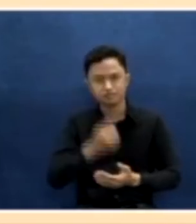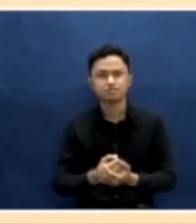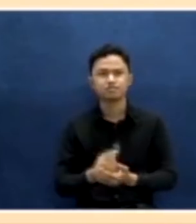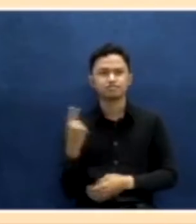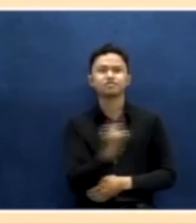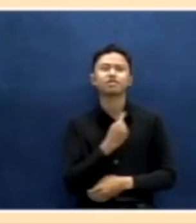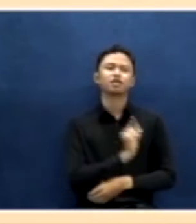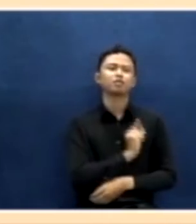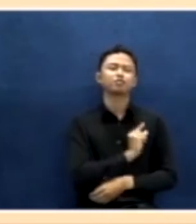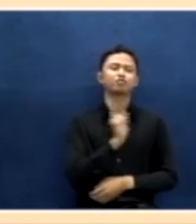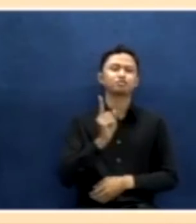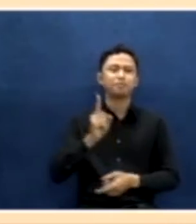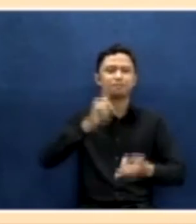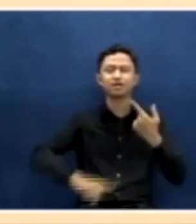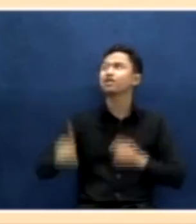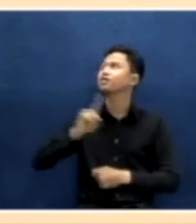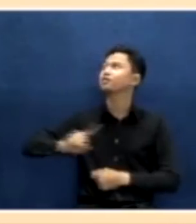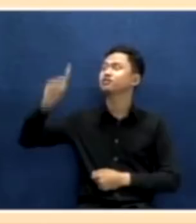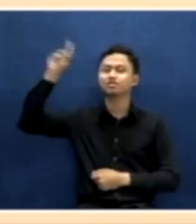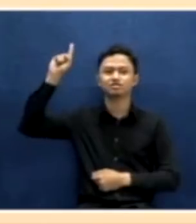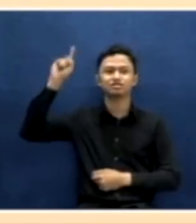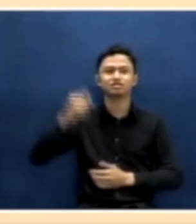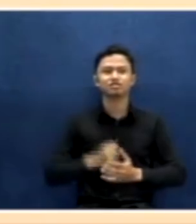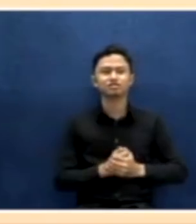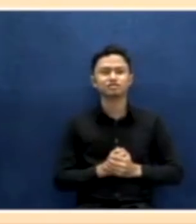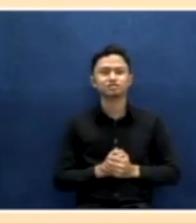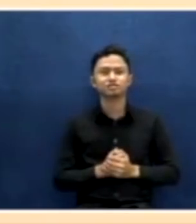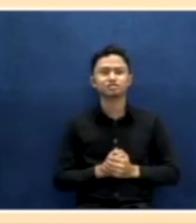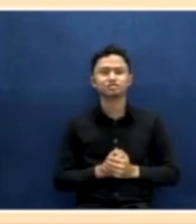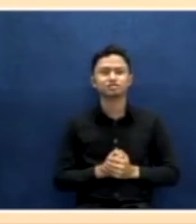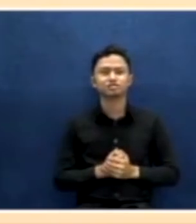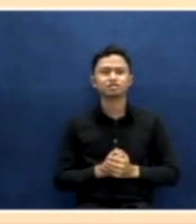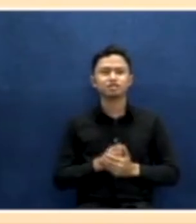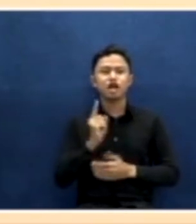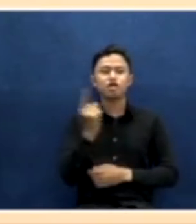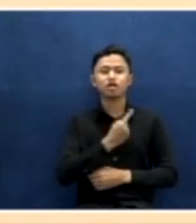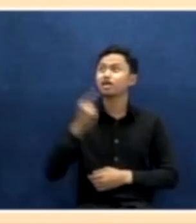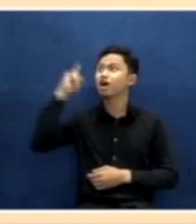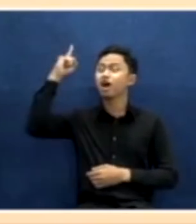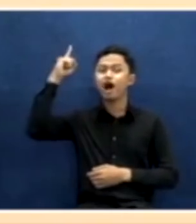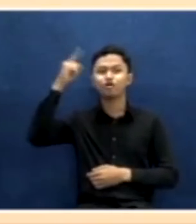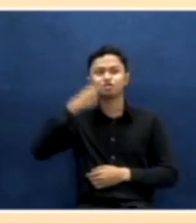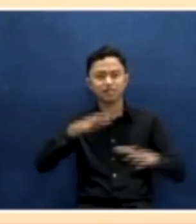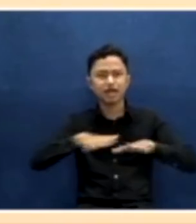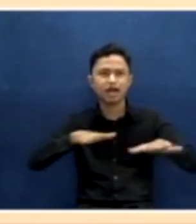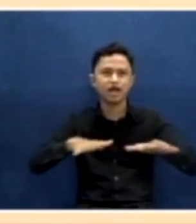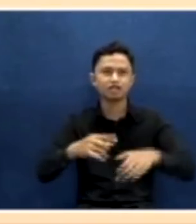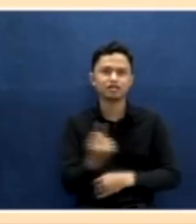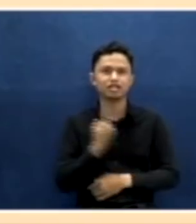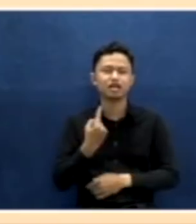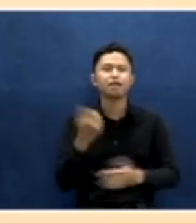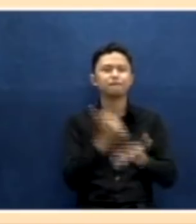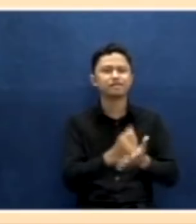beruntungnya kita mengenal Allah dan kalaulah kita mengetahui bagaimana Allah mengatur kehidupan kita pasti meleleh hati